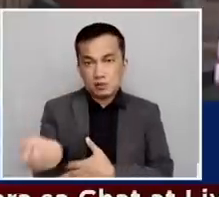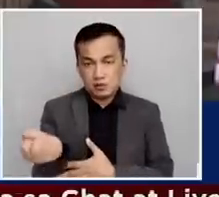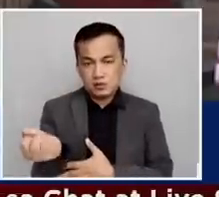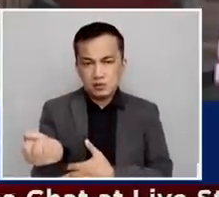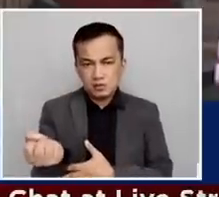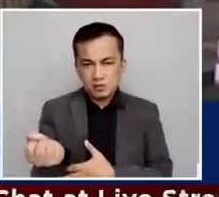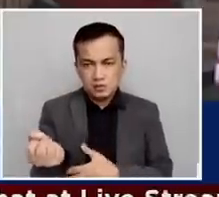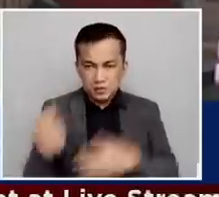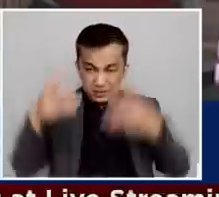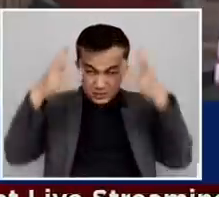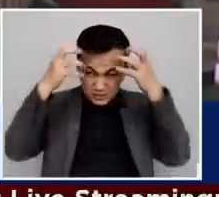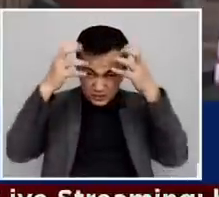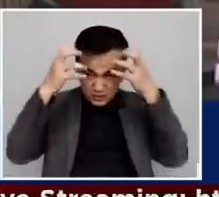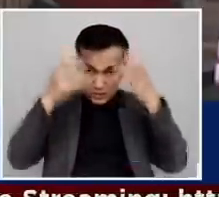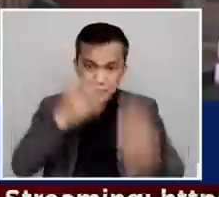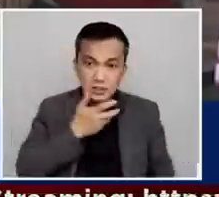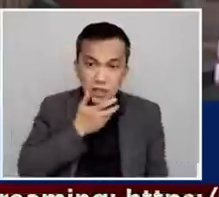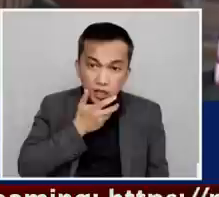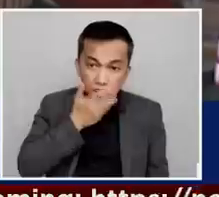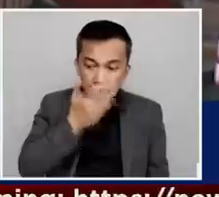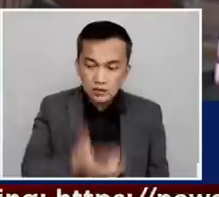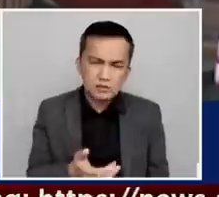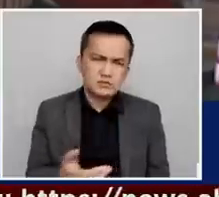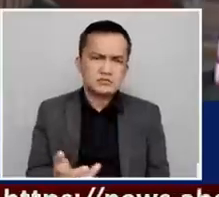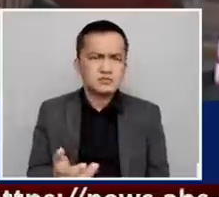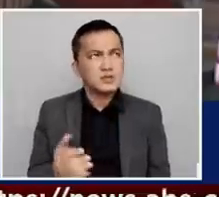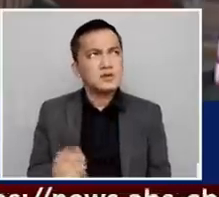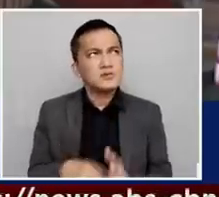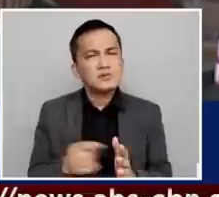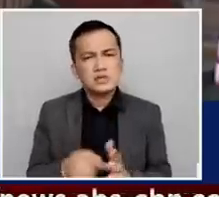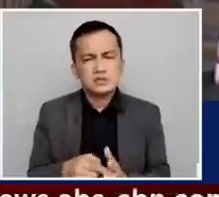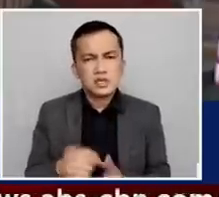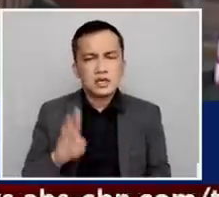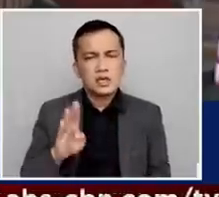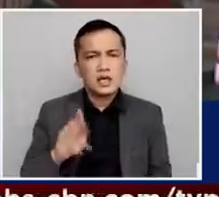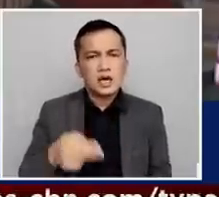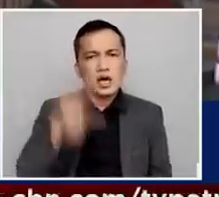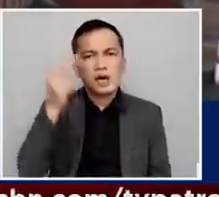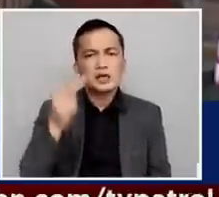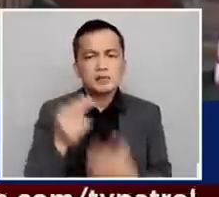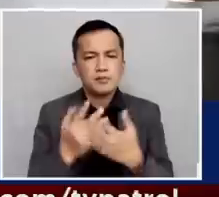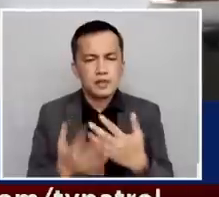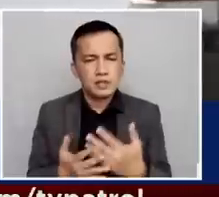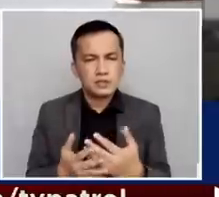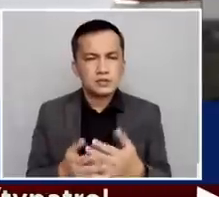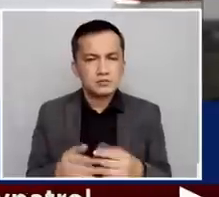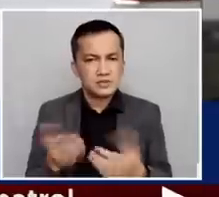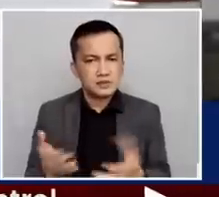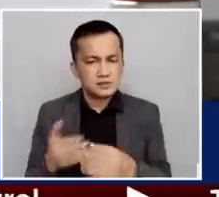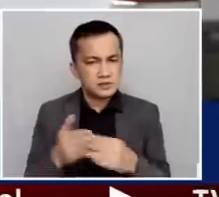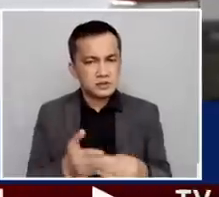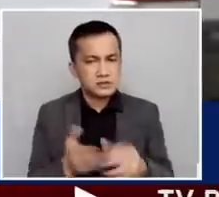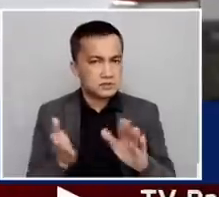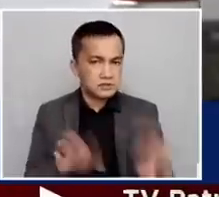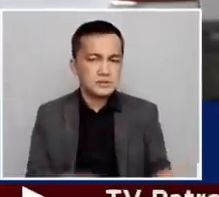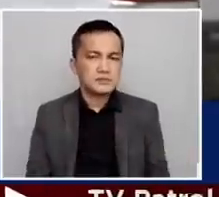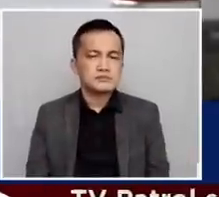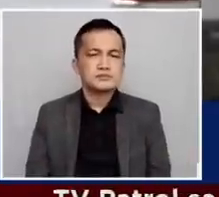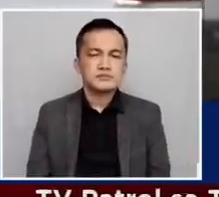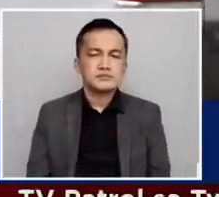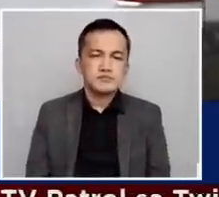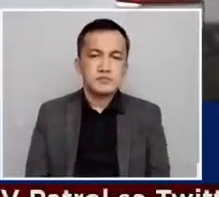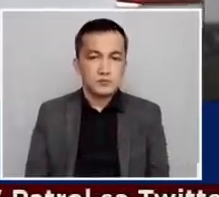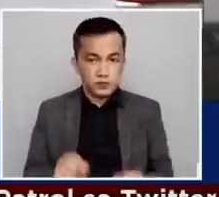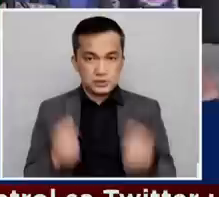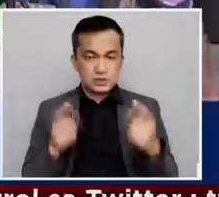ng ulo, nagsusuka, tapos minsan ang taas-taas ng BP, at syempre, it may lead to death. Maaari ring humantong